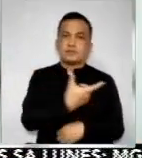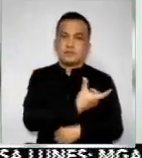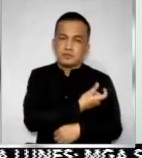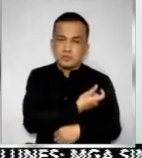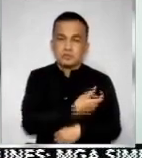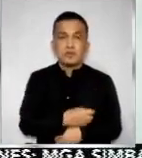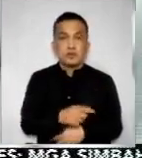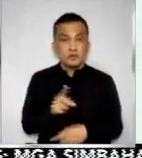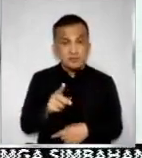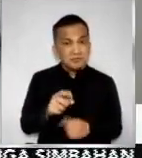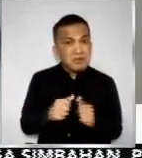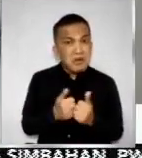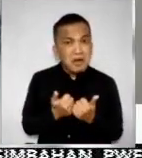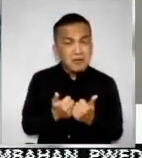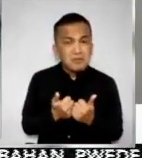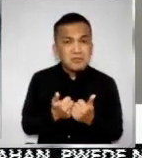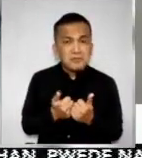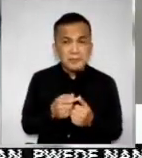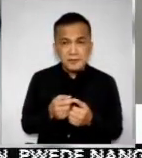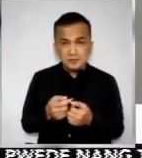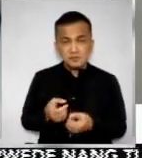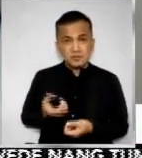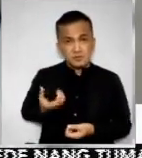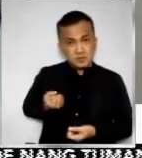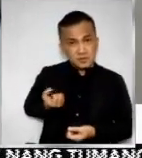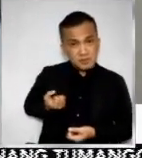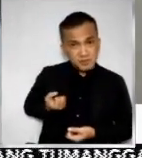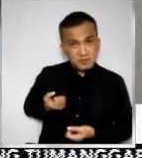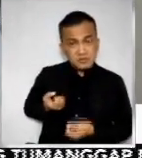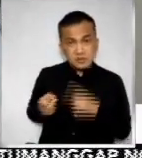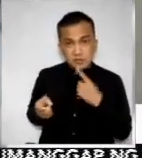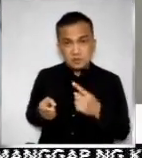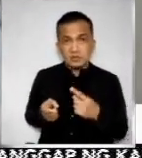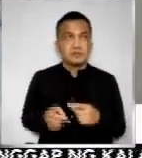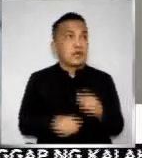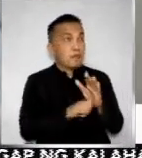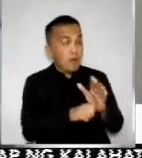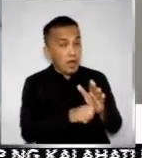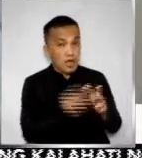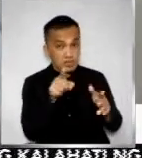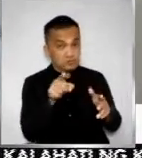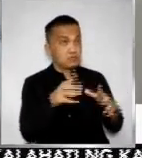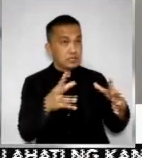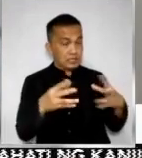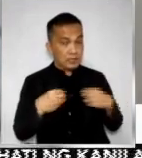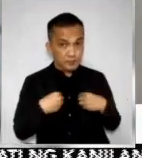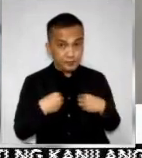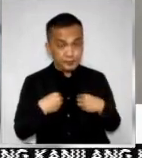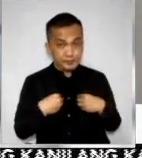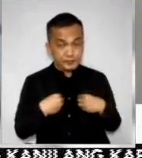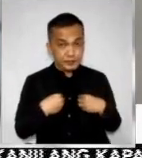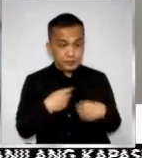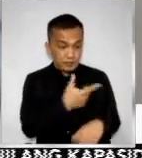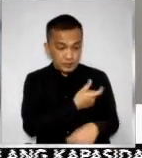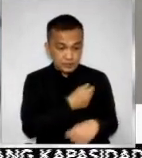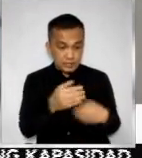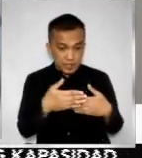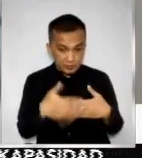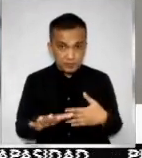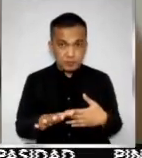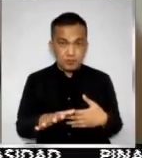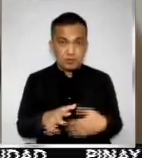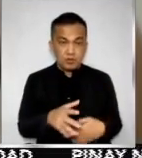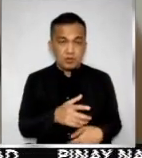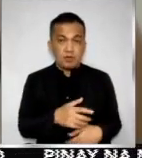mga nagbe-breastfeed? Kung halimbawa, natanggap mo yung vaccine after mo manganak pero gusto mo mag-breastfeeding, allowed